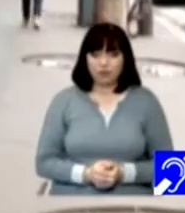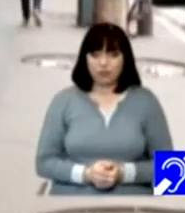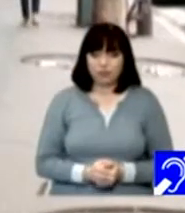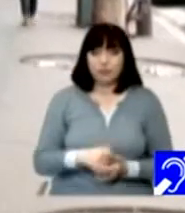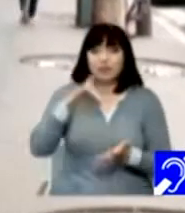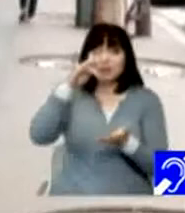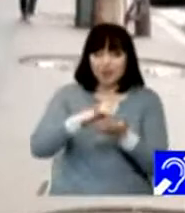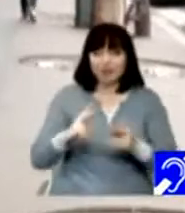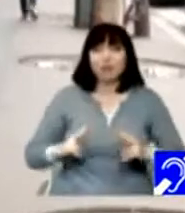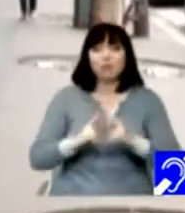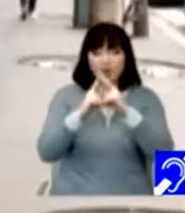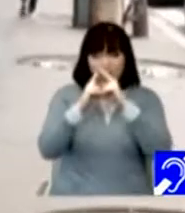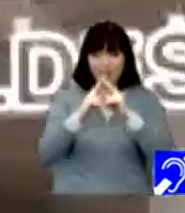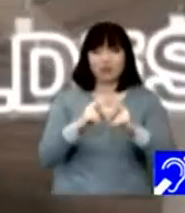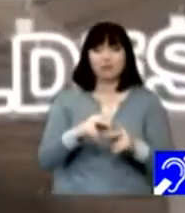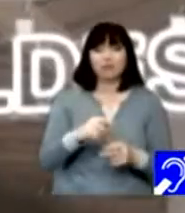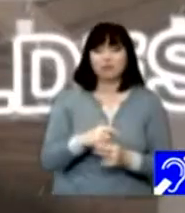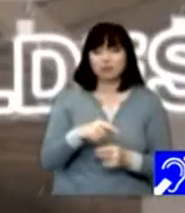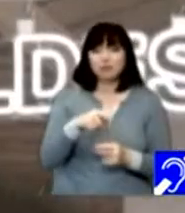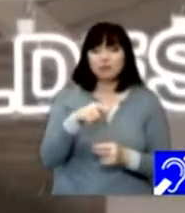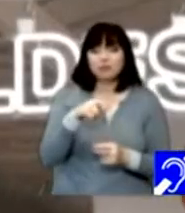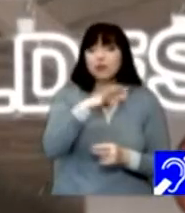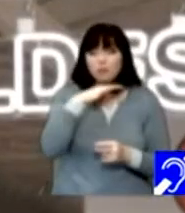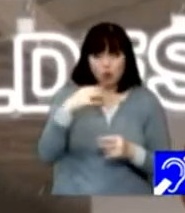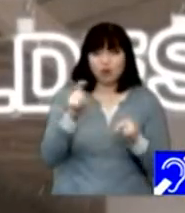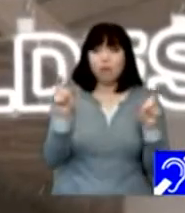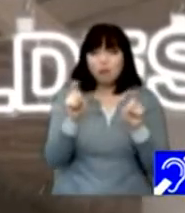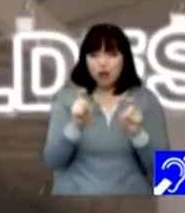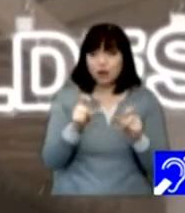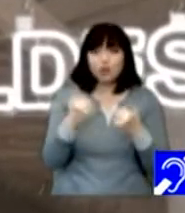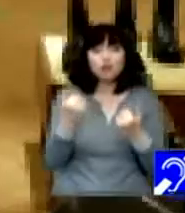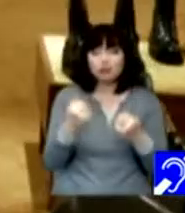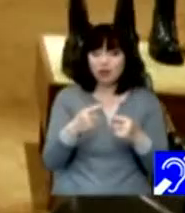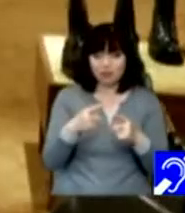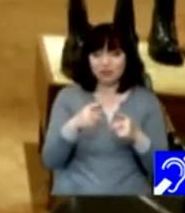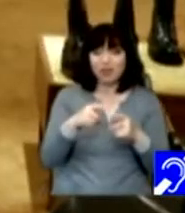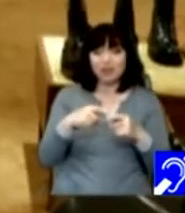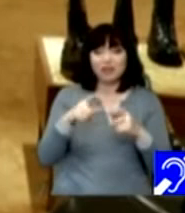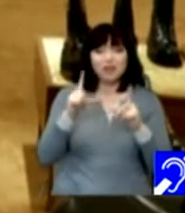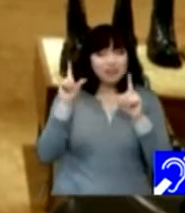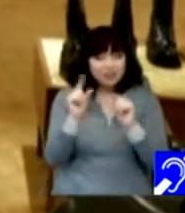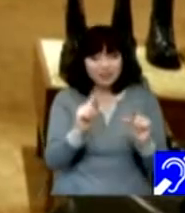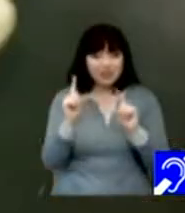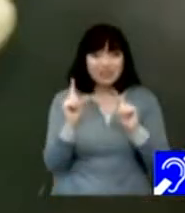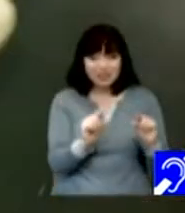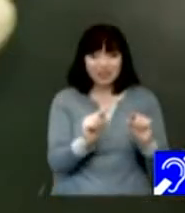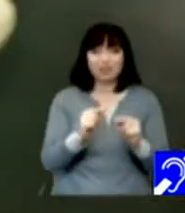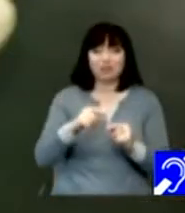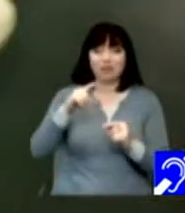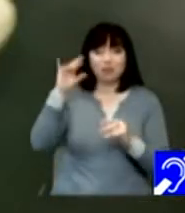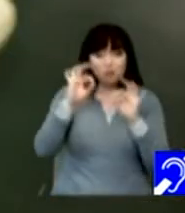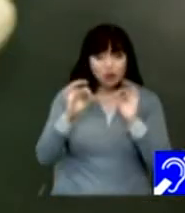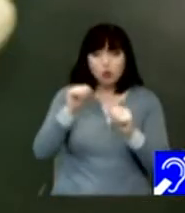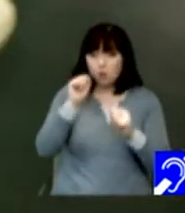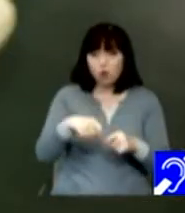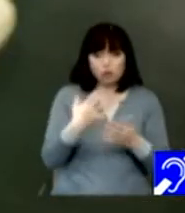În centrul Parisului, lângă Opera Garnier, marile magazine sunt în plină perioadă de solduri. Au marfă pe alese și reduceri care pot